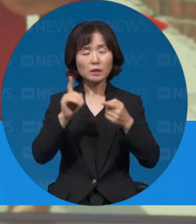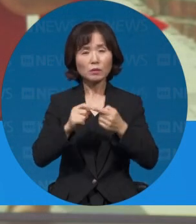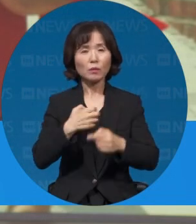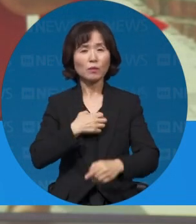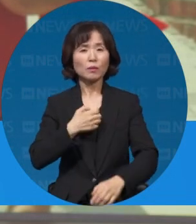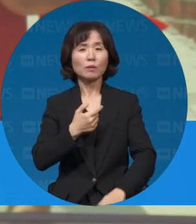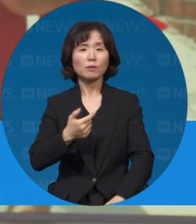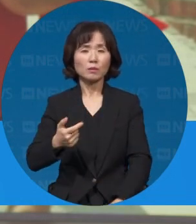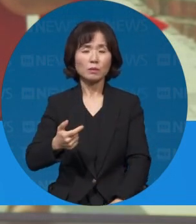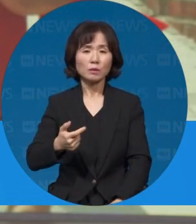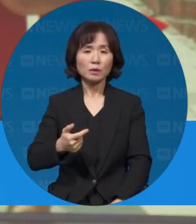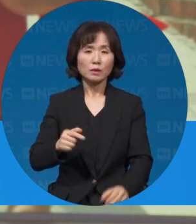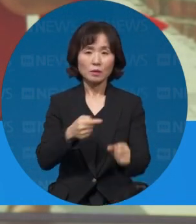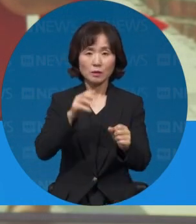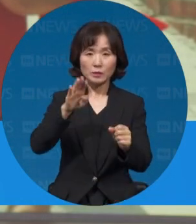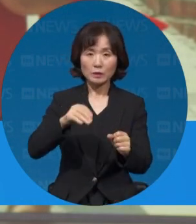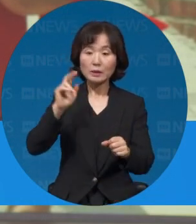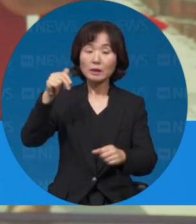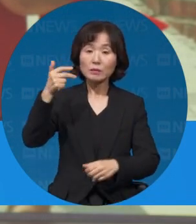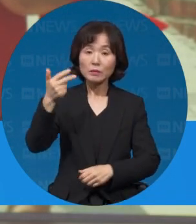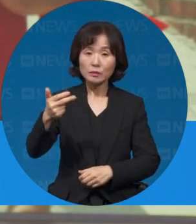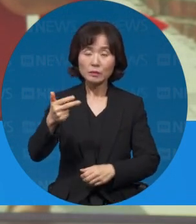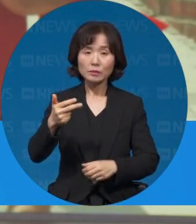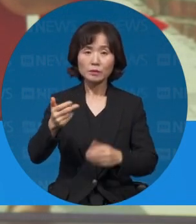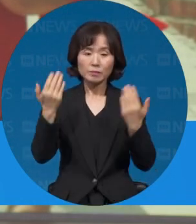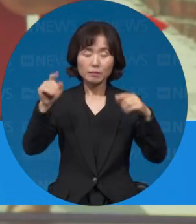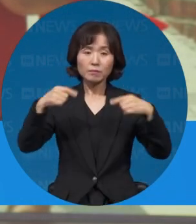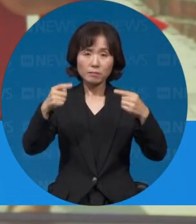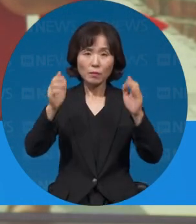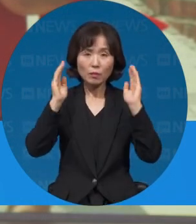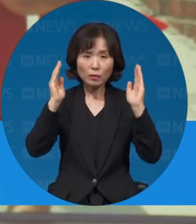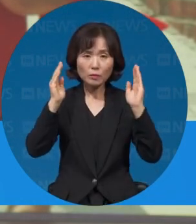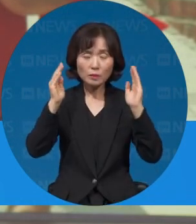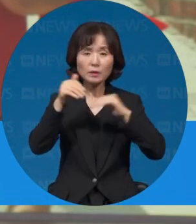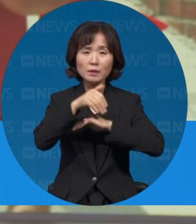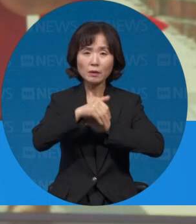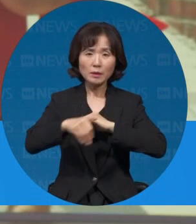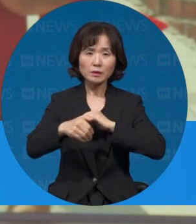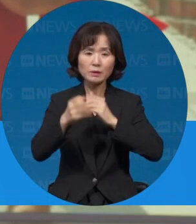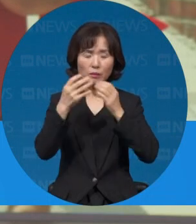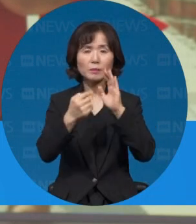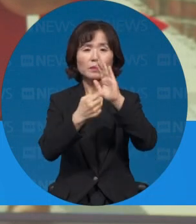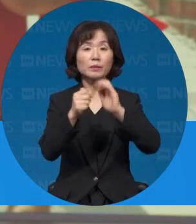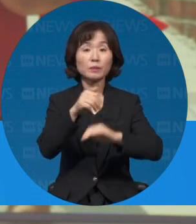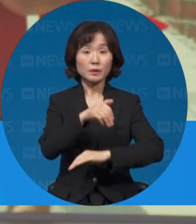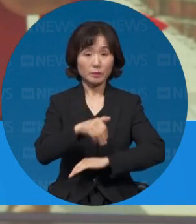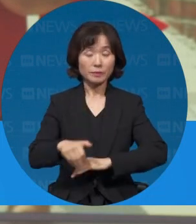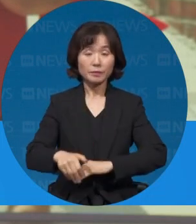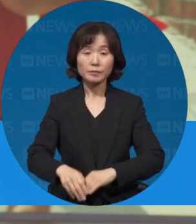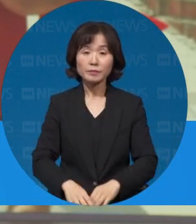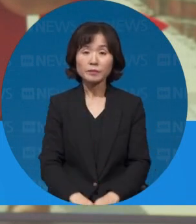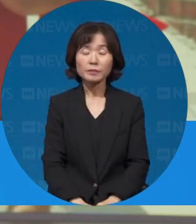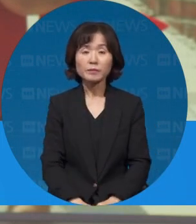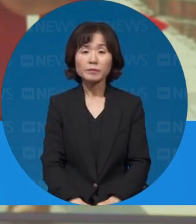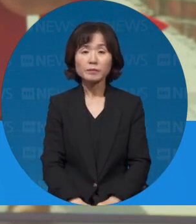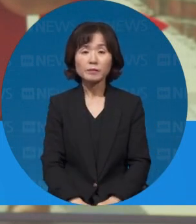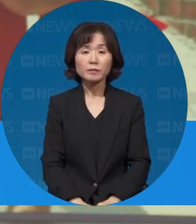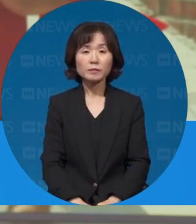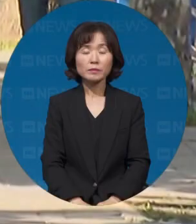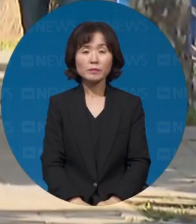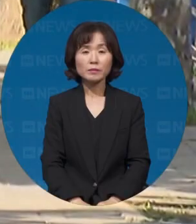있는데요 교육부는 다음주 전면 증 교 계획을 새로 발표할 예정입니다 송 성한 기자입니다